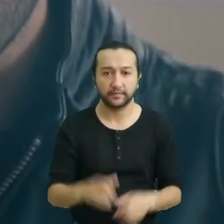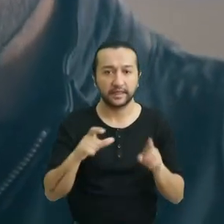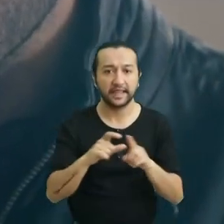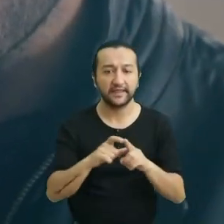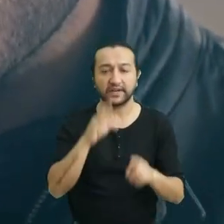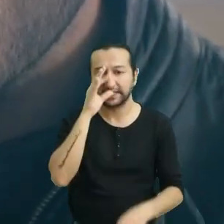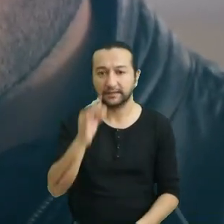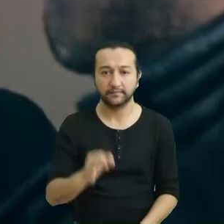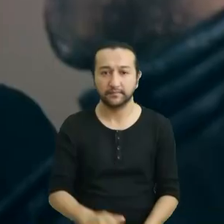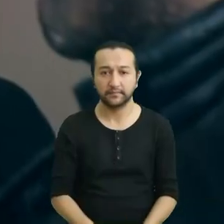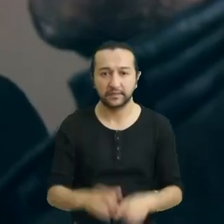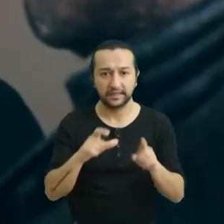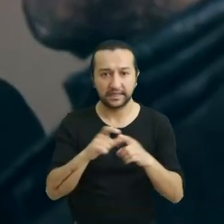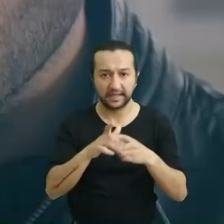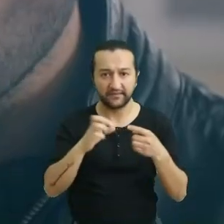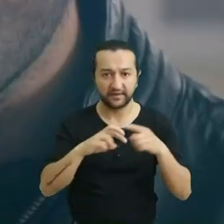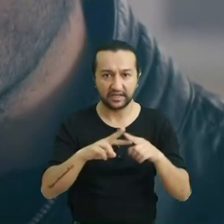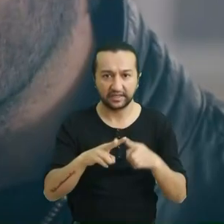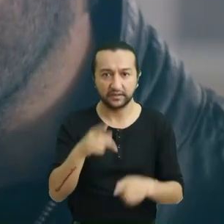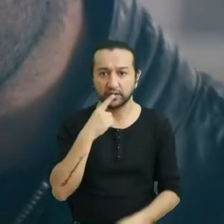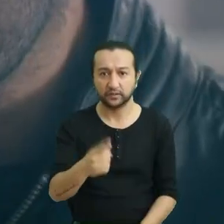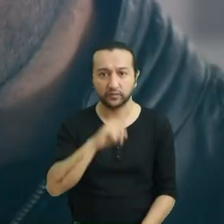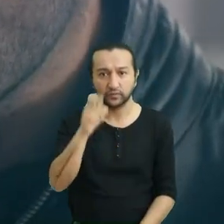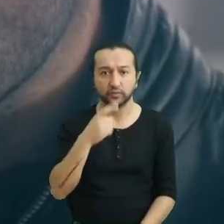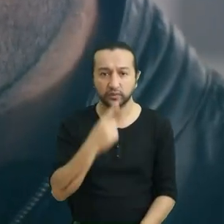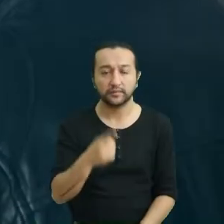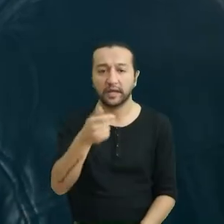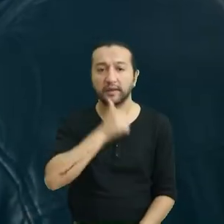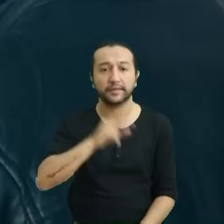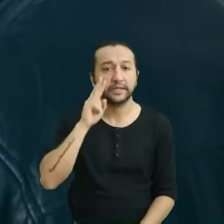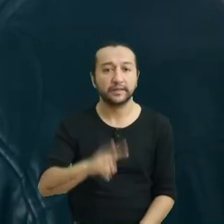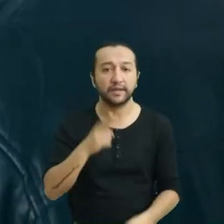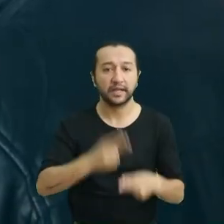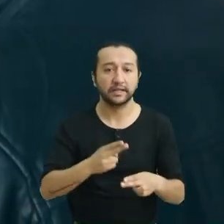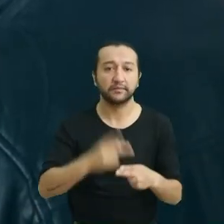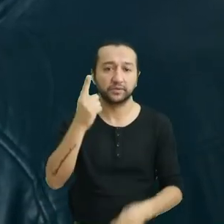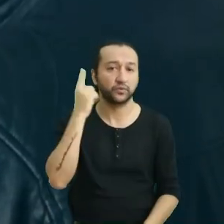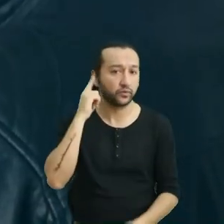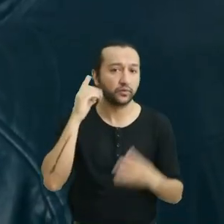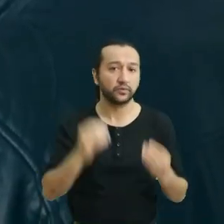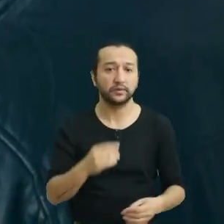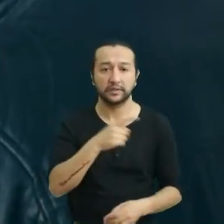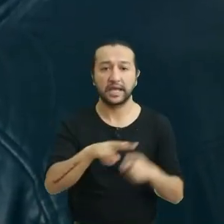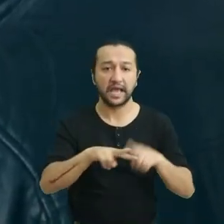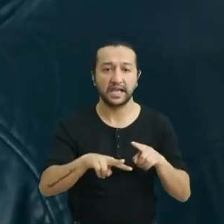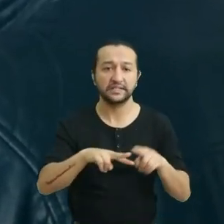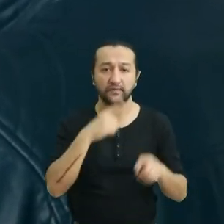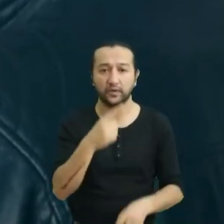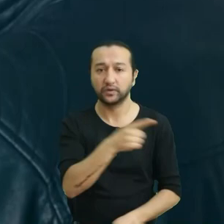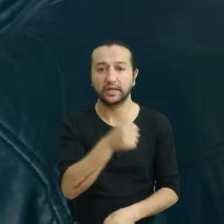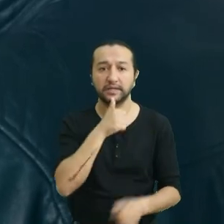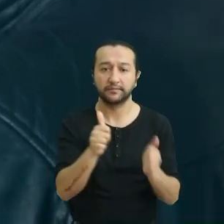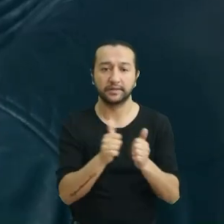Devran kim? Devran? Sacit. Abi yemin edeyim adını bir kere duymuşum. Asaf mı ne?